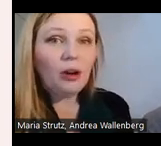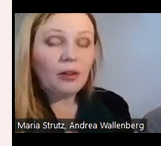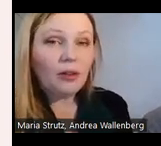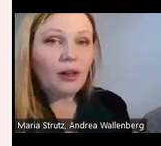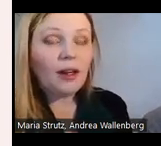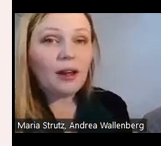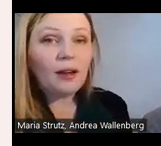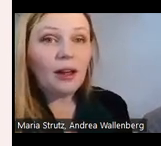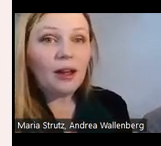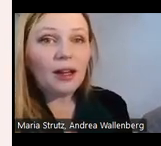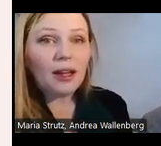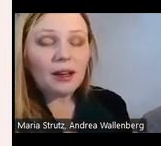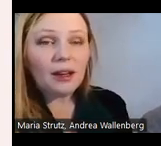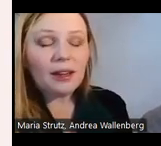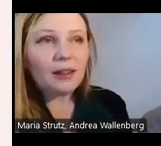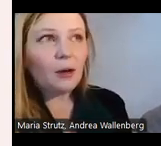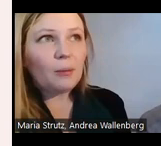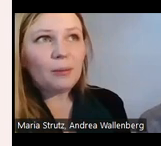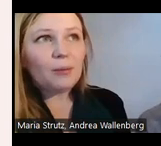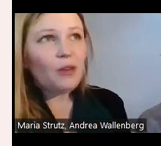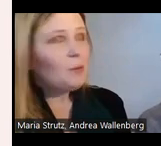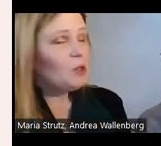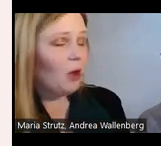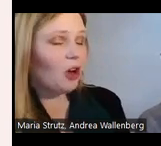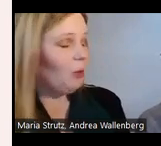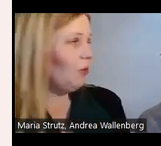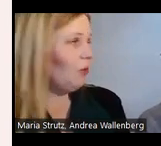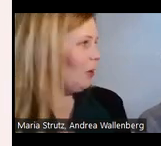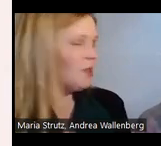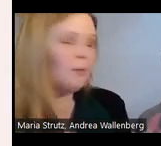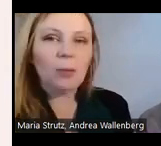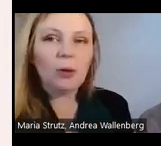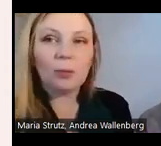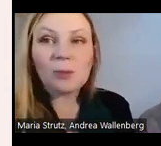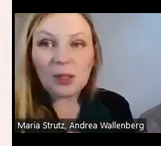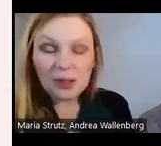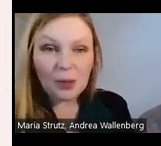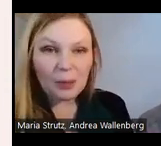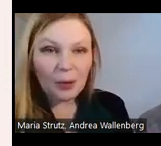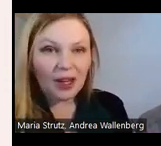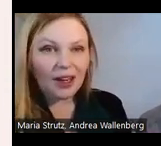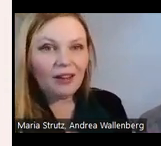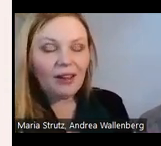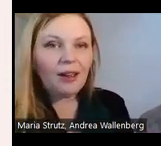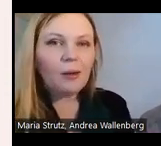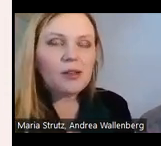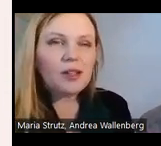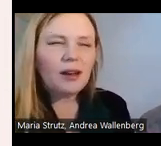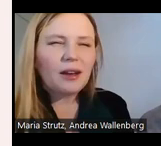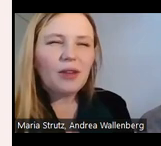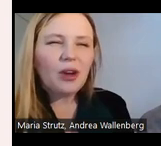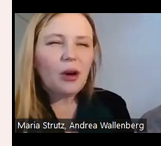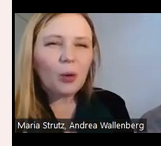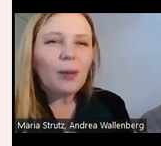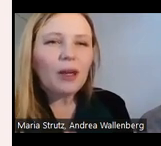går jättebra. Ni kan hitta dem, det finns på smakprov, när man öppnar smakprov på småspråkarna. Och